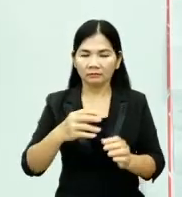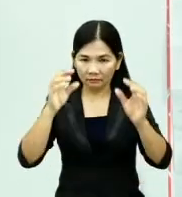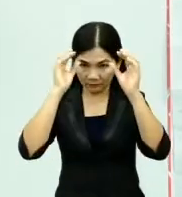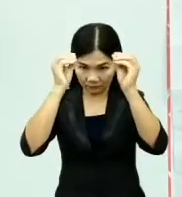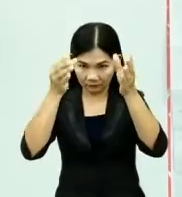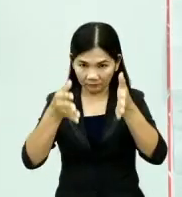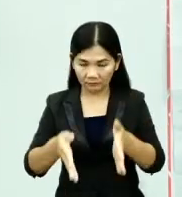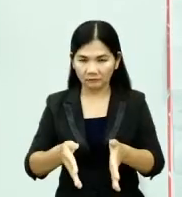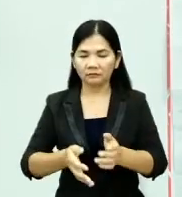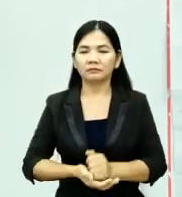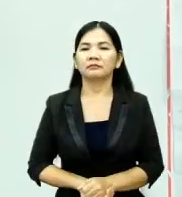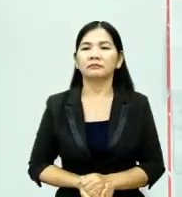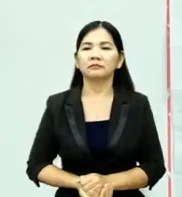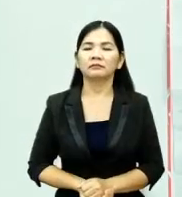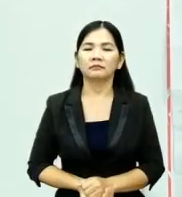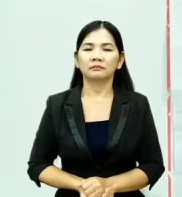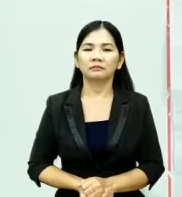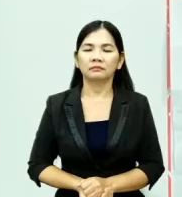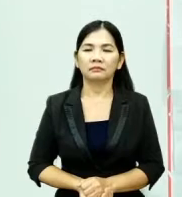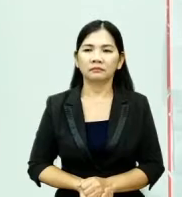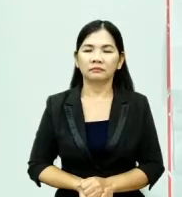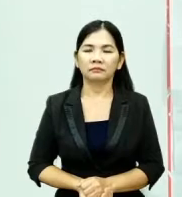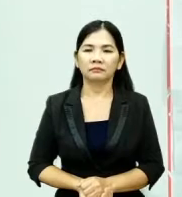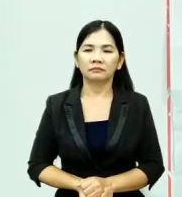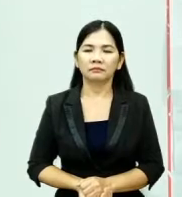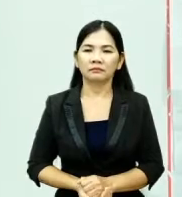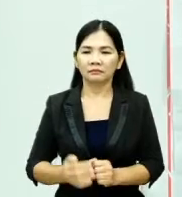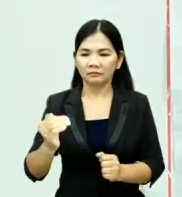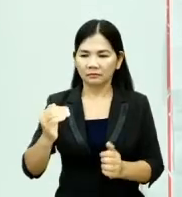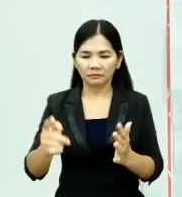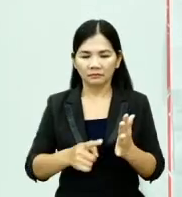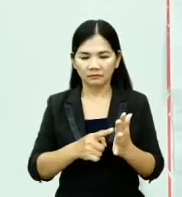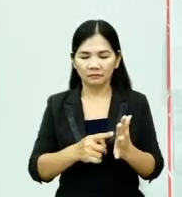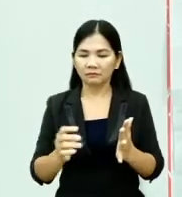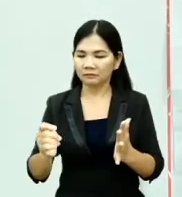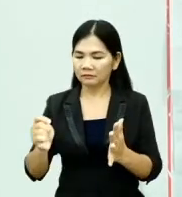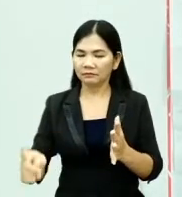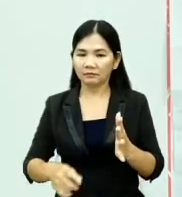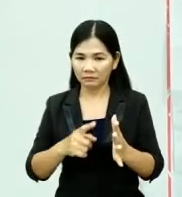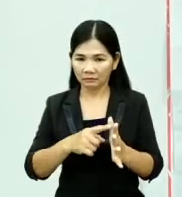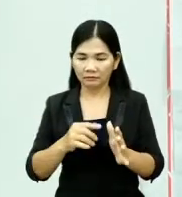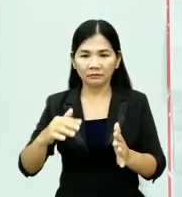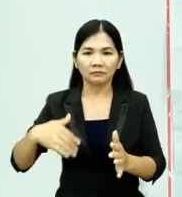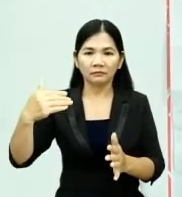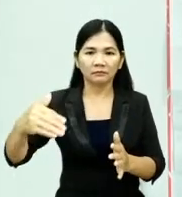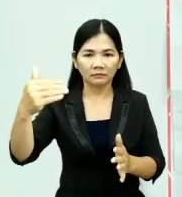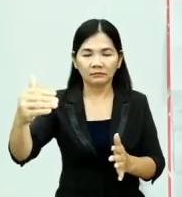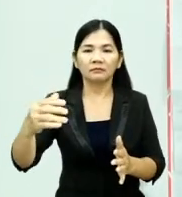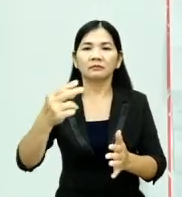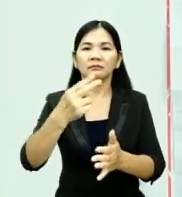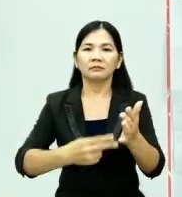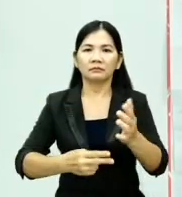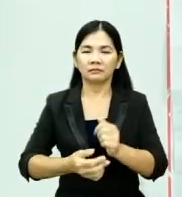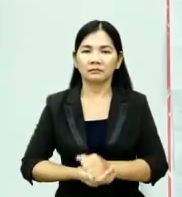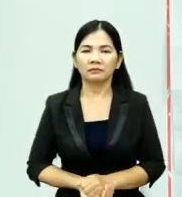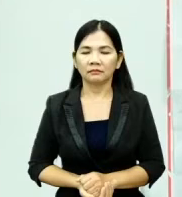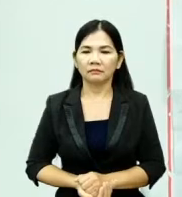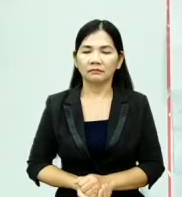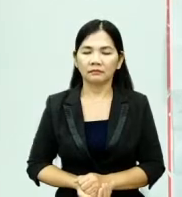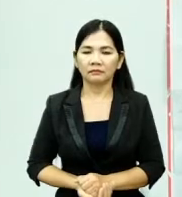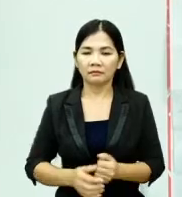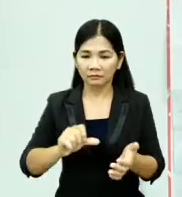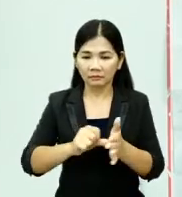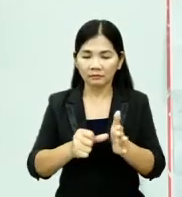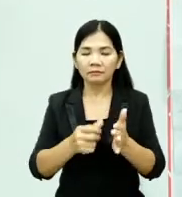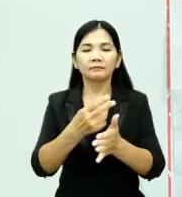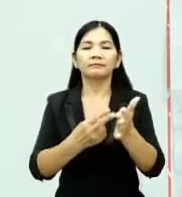riền. Nà con ná. Chẳng ta sổ khá nâng nâng bê khẳng mục nâng chân ai tha chì ở vầy bán dịch bắt đầu thì chì bị ở vầy con bên này tha chân